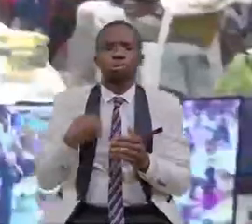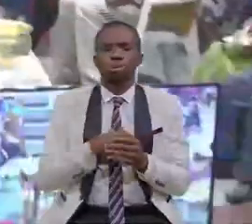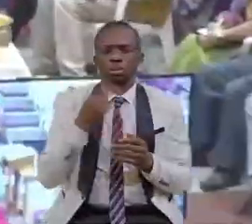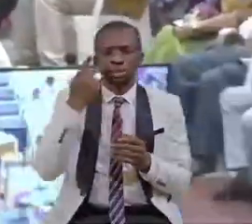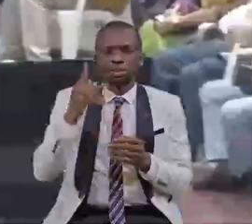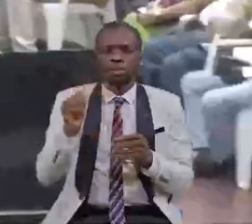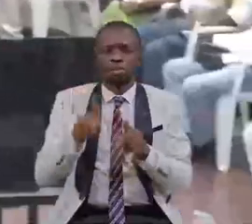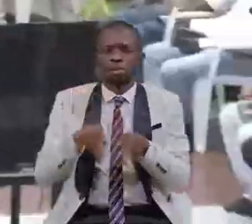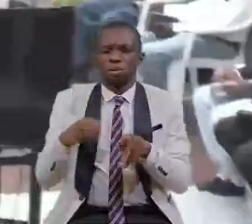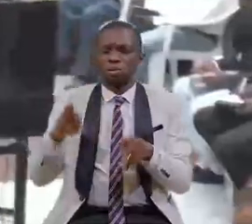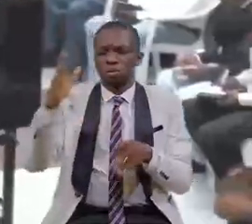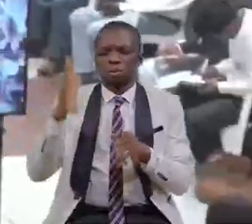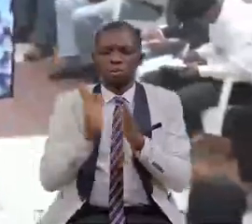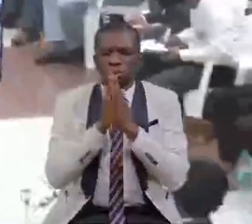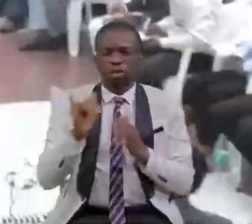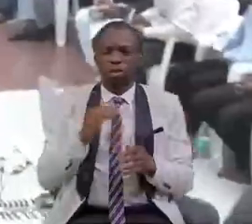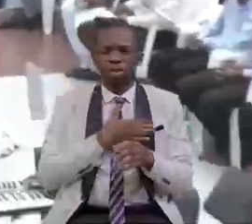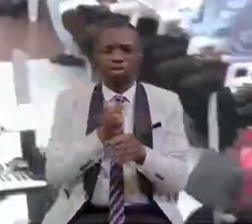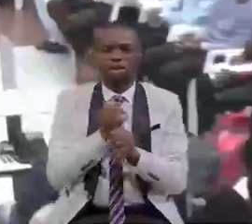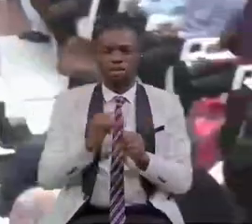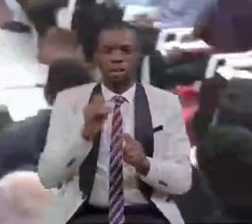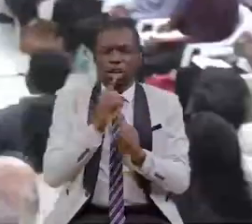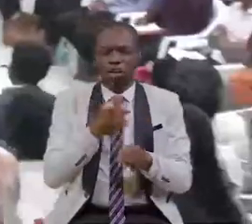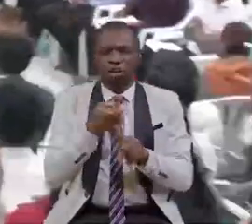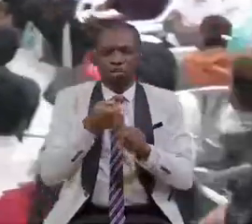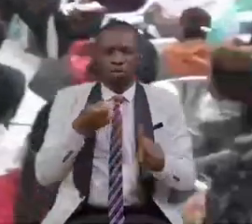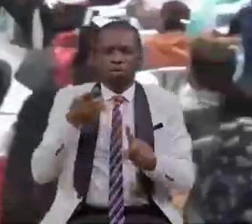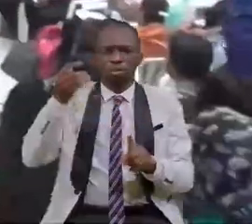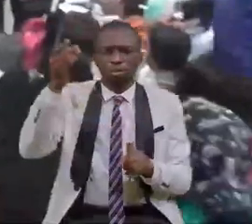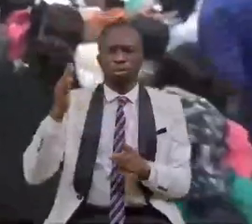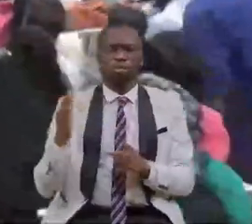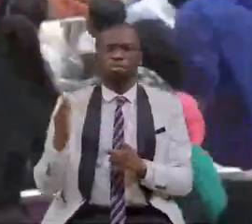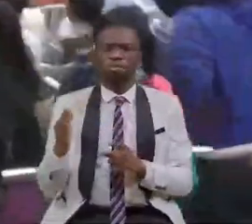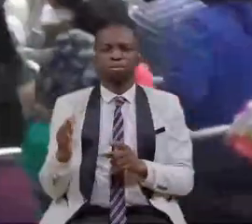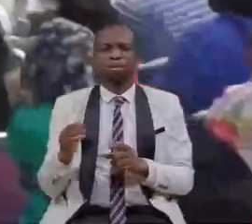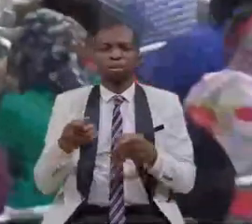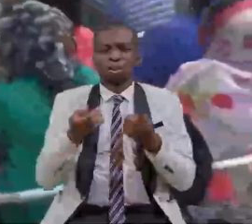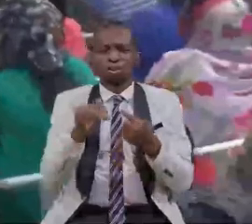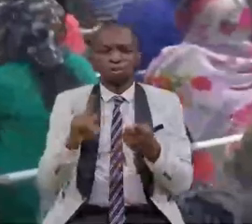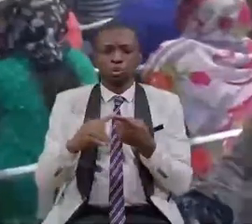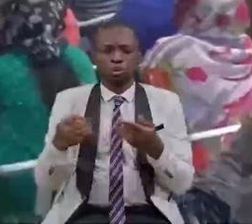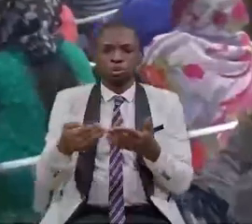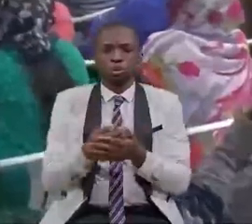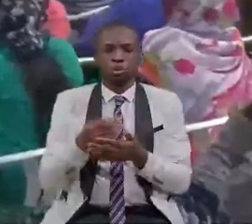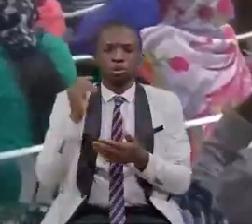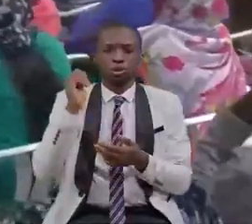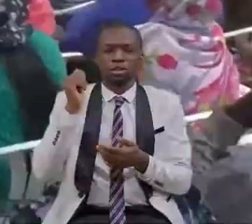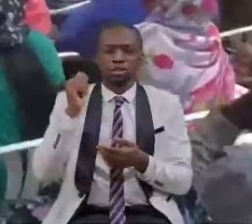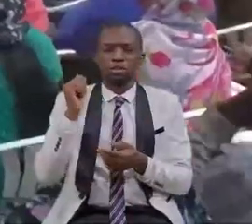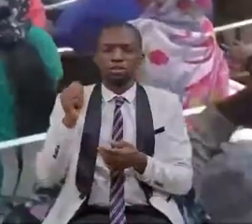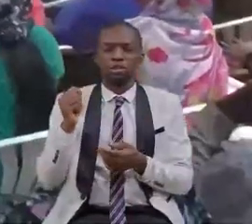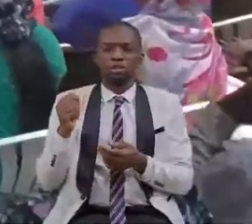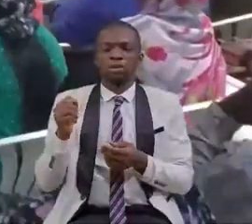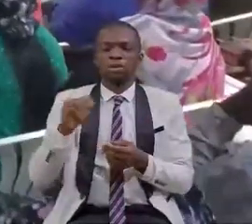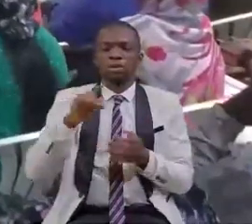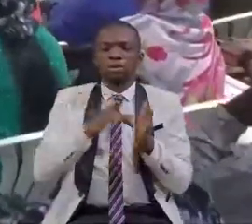on voit que le peuple de Dieu prie le Seigneur et reçoit des prières, des réponses. Arrivé au Nouveau Testament, Jésus